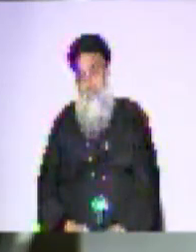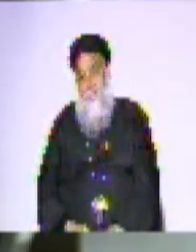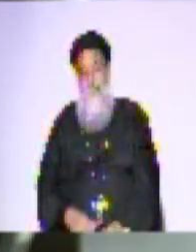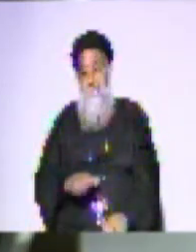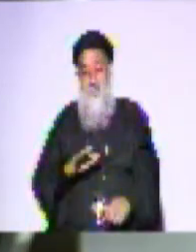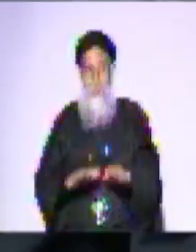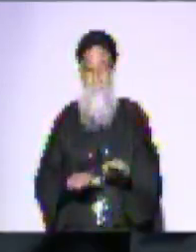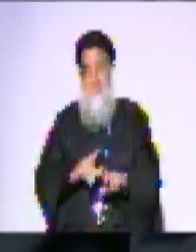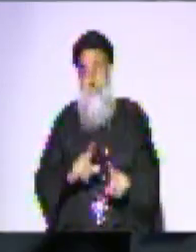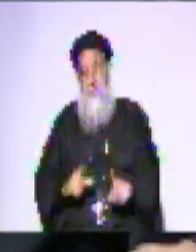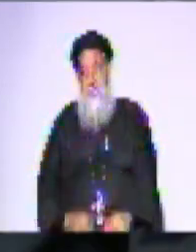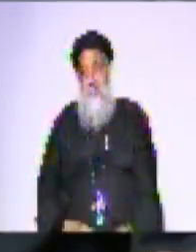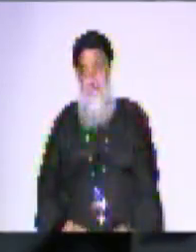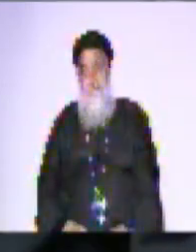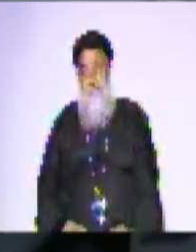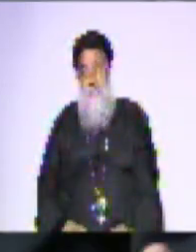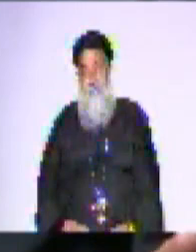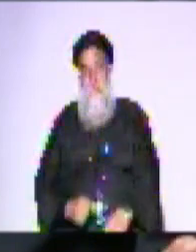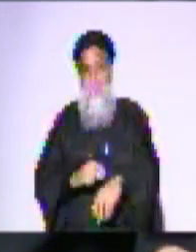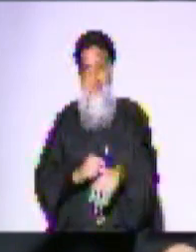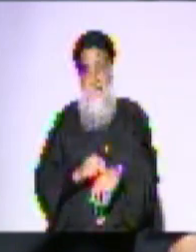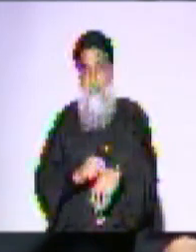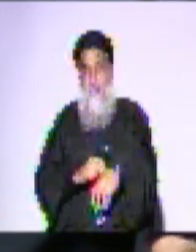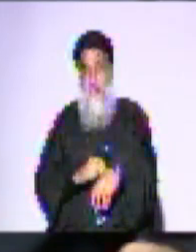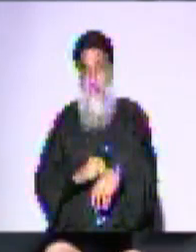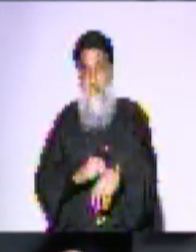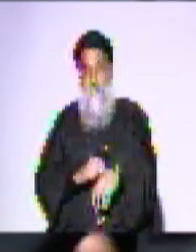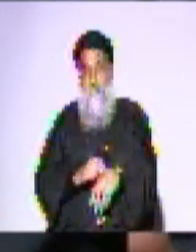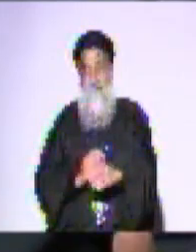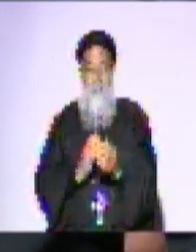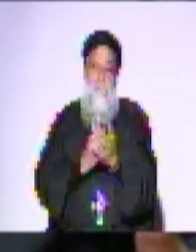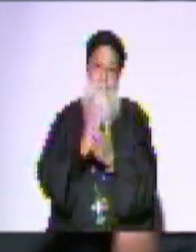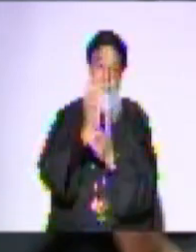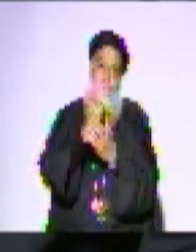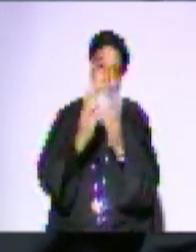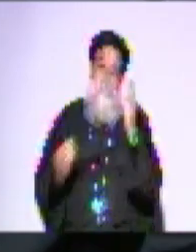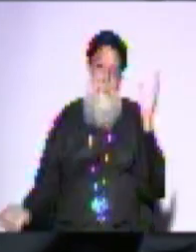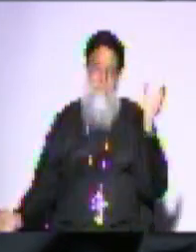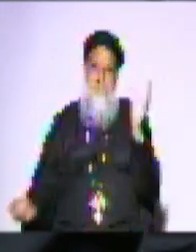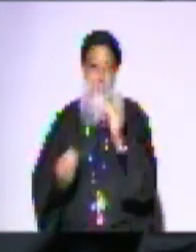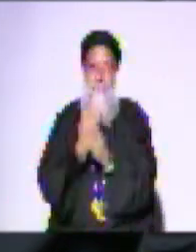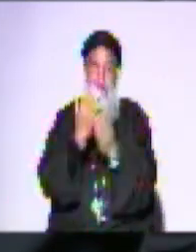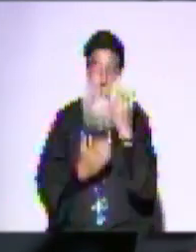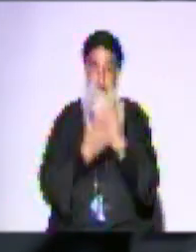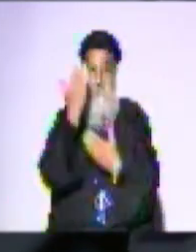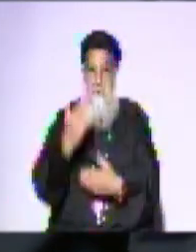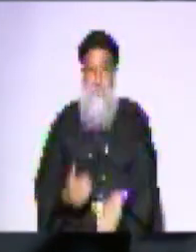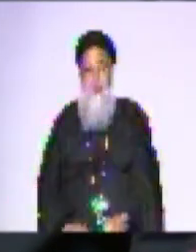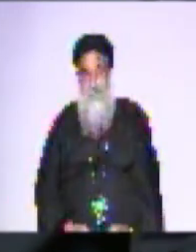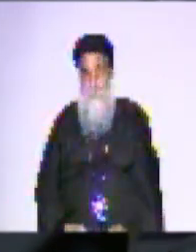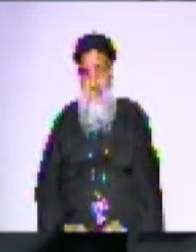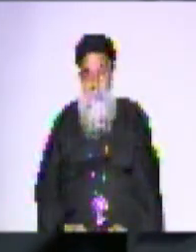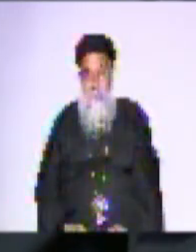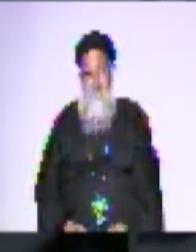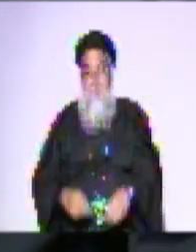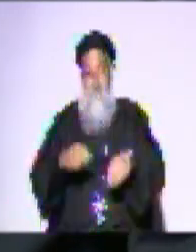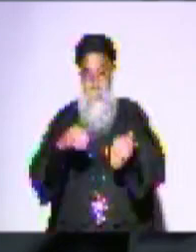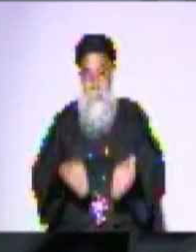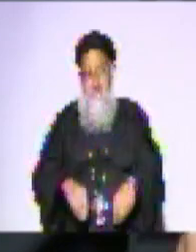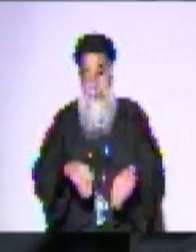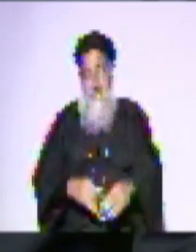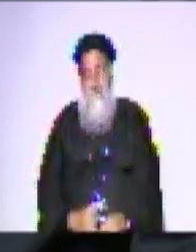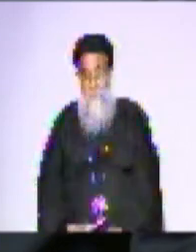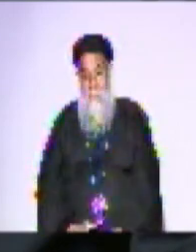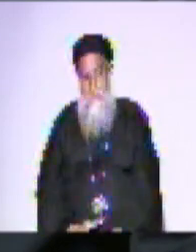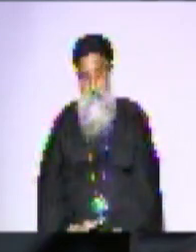يدان. يعني الحل هو كان ان الانسان يصير الانسان خليقه جديده. ايوه، وده حصل في المعموديه. بالظبط،